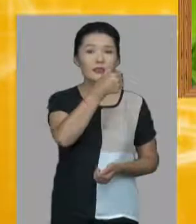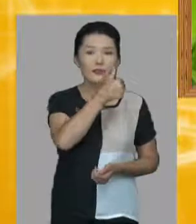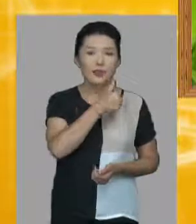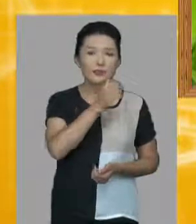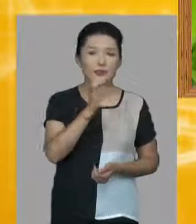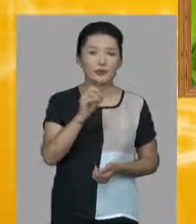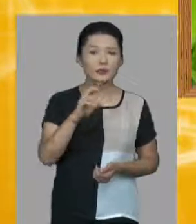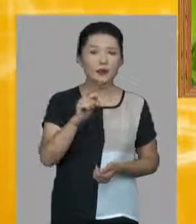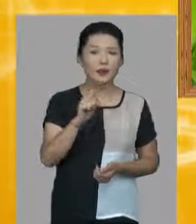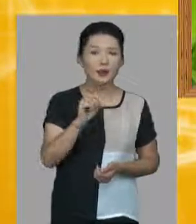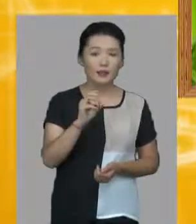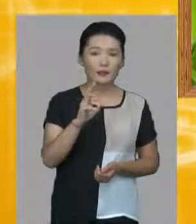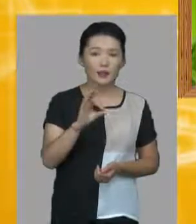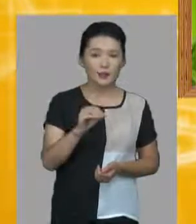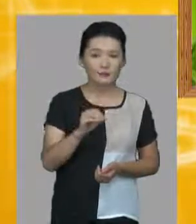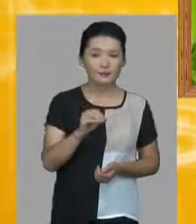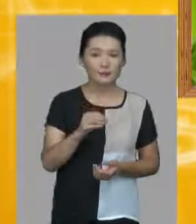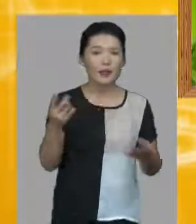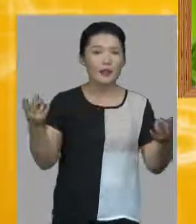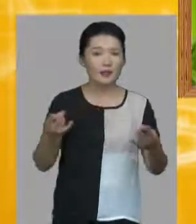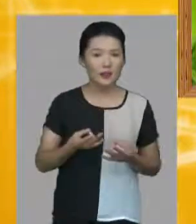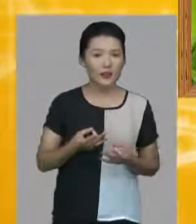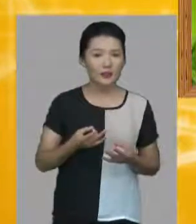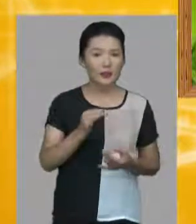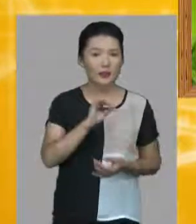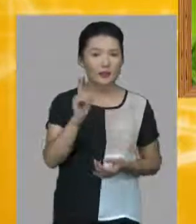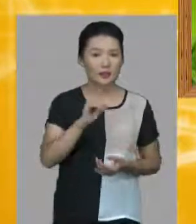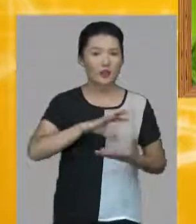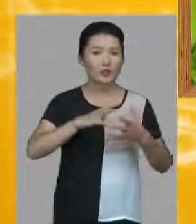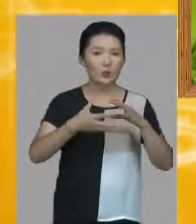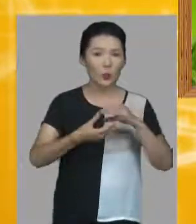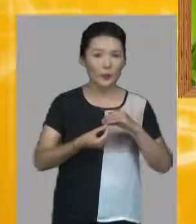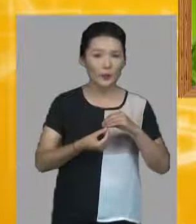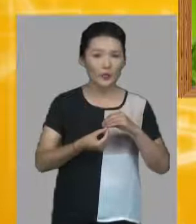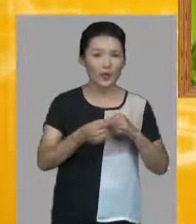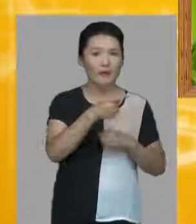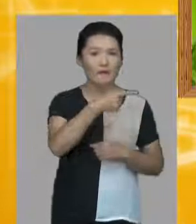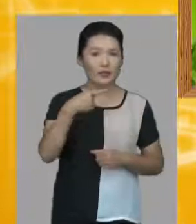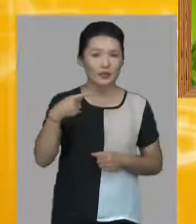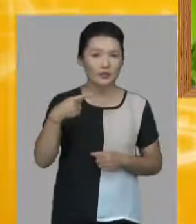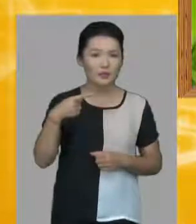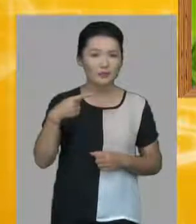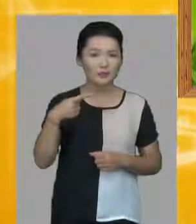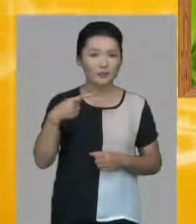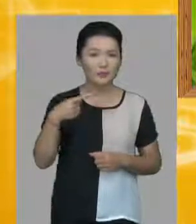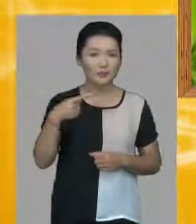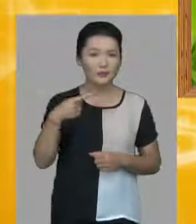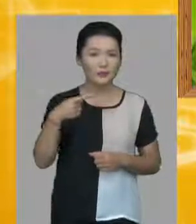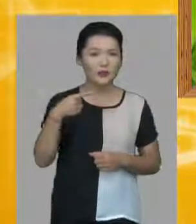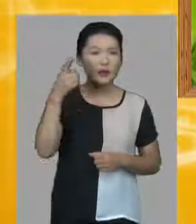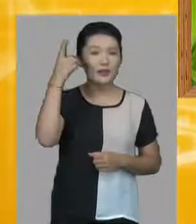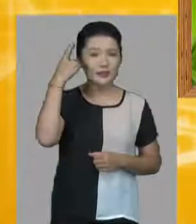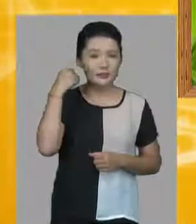неизвестное слагаемое, надо из суммы вычесть